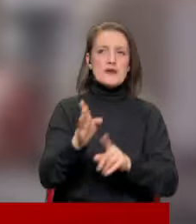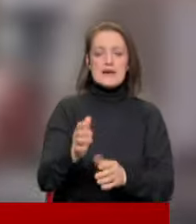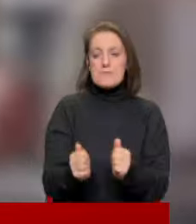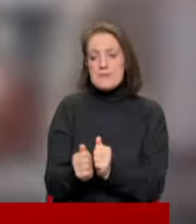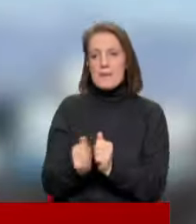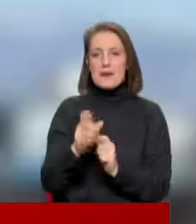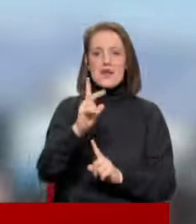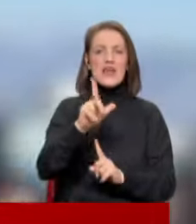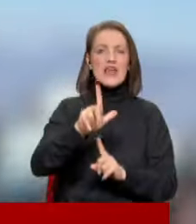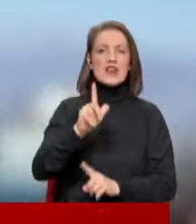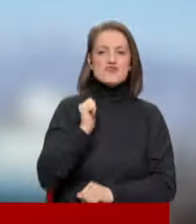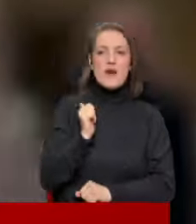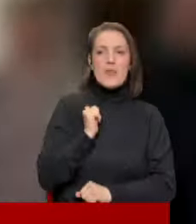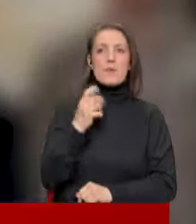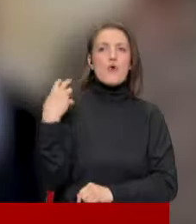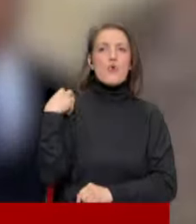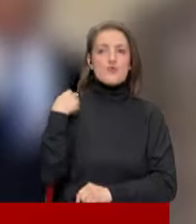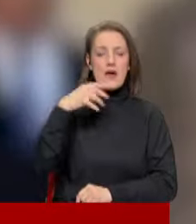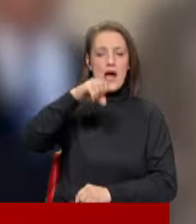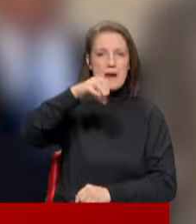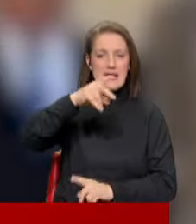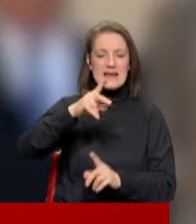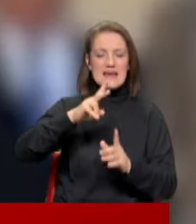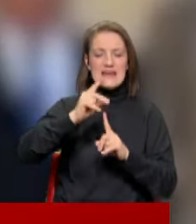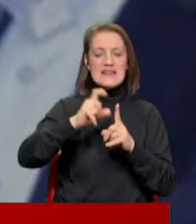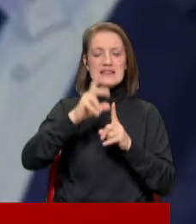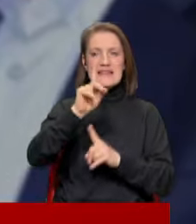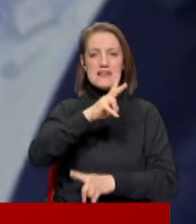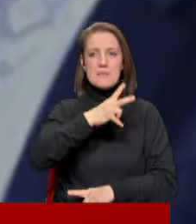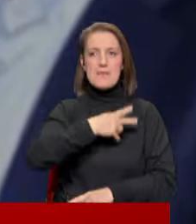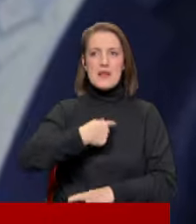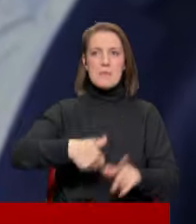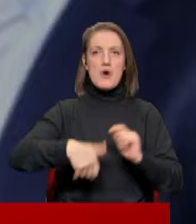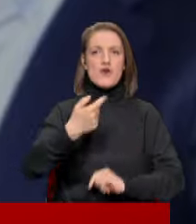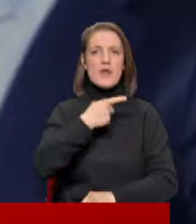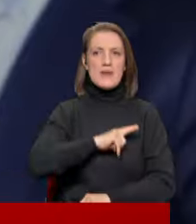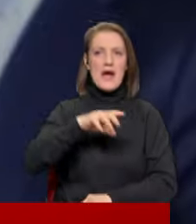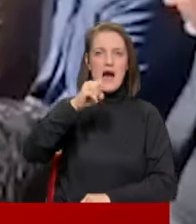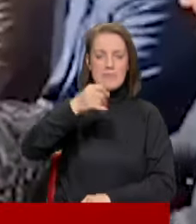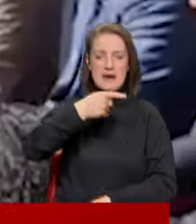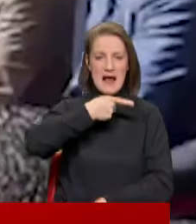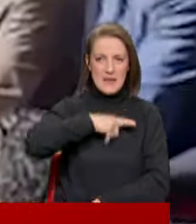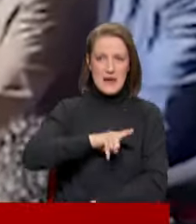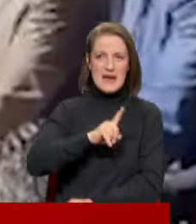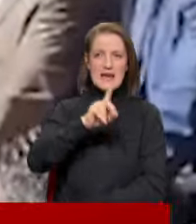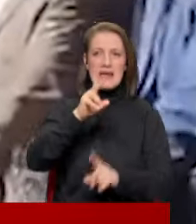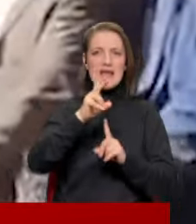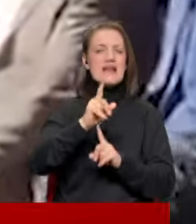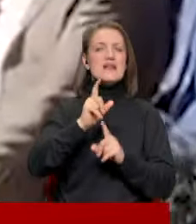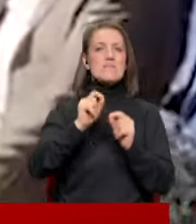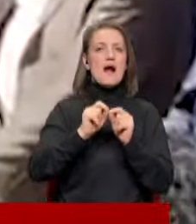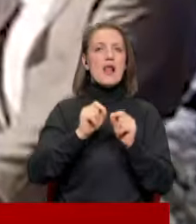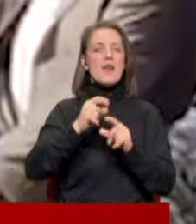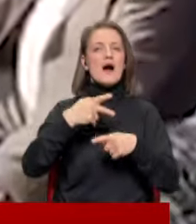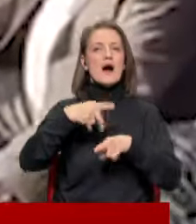yanında İl Jandarma Komutanı ve AK Parti İdil belediye başkan adayı AK Partili aday ilk balhan Haznedar